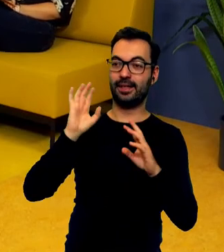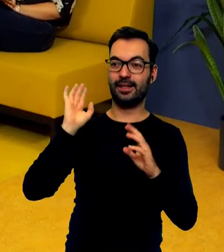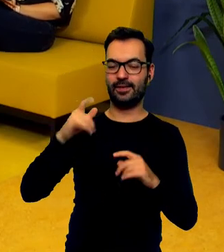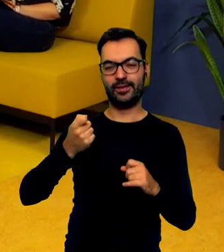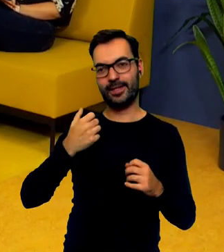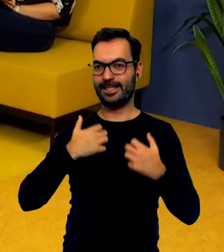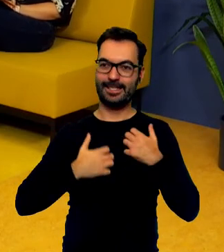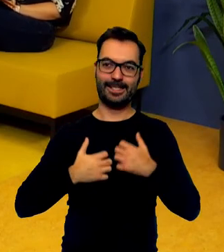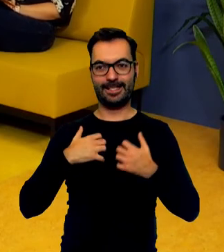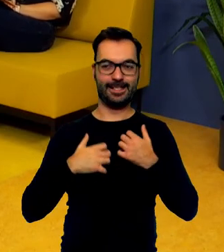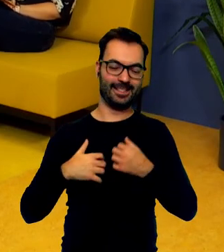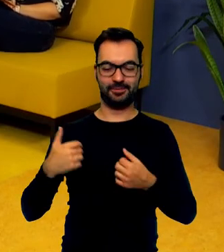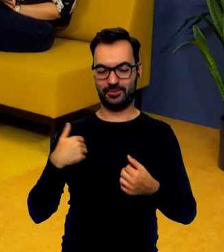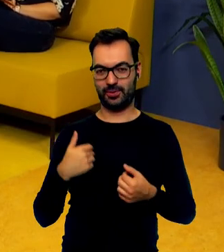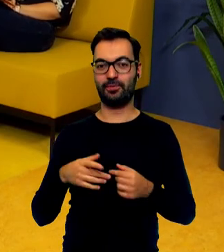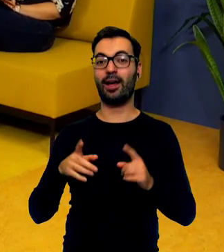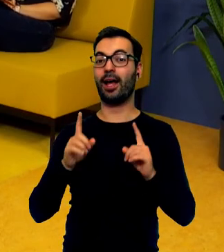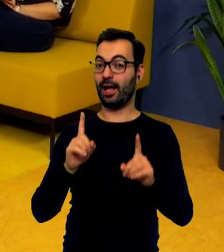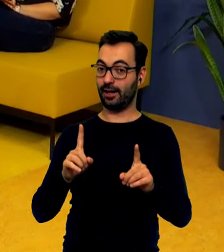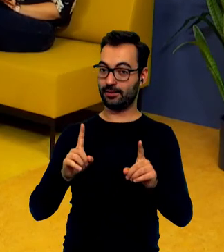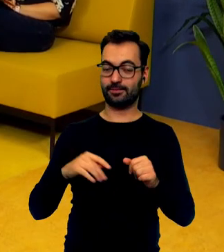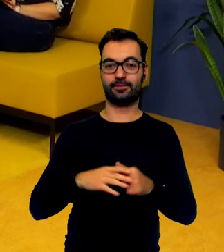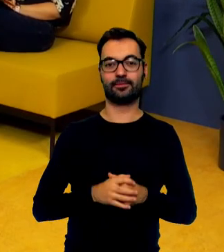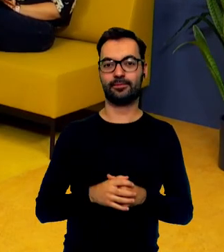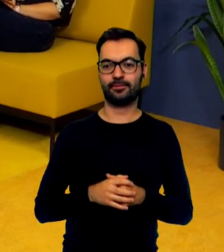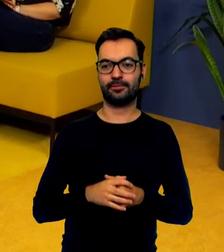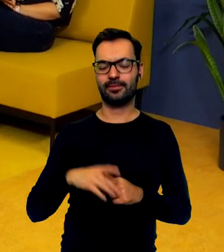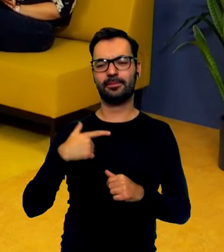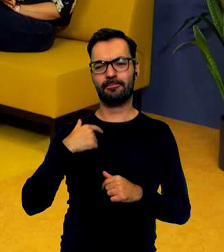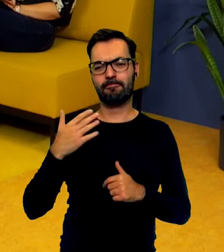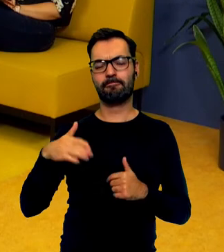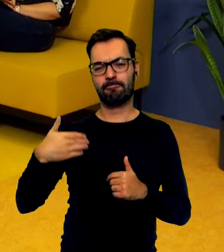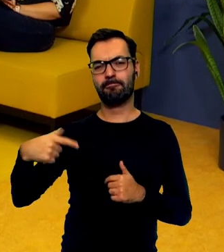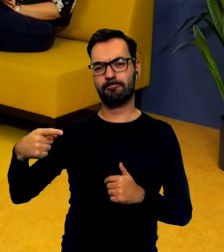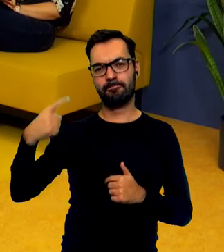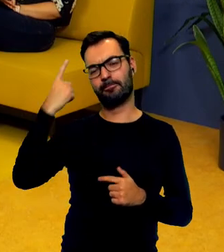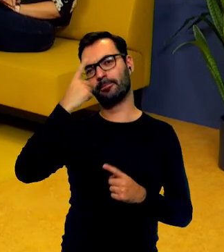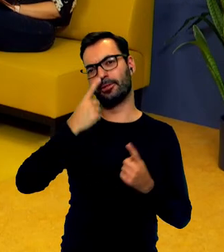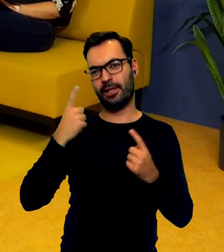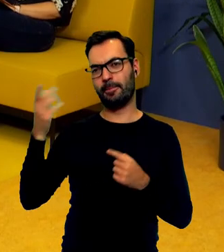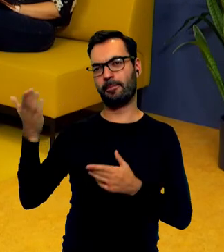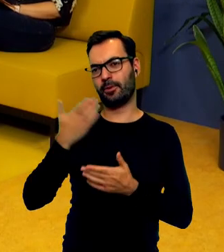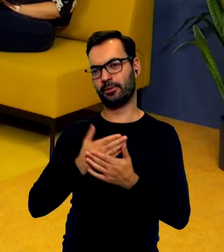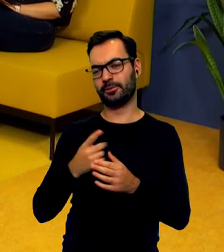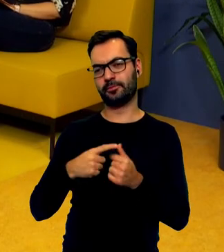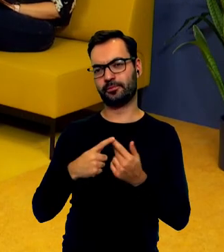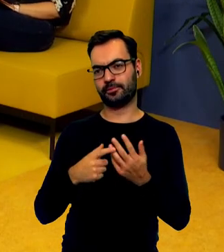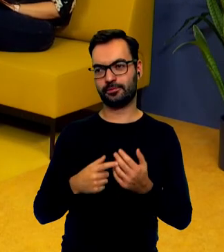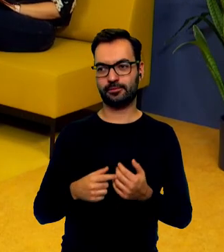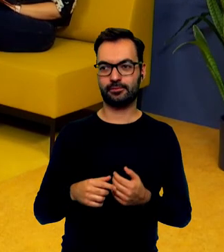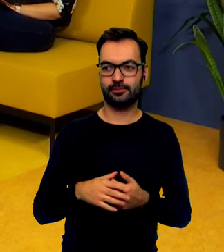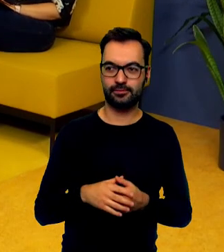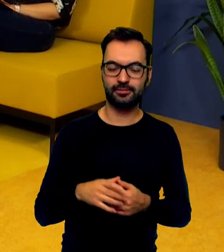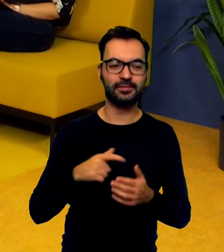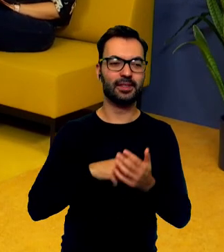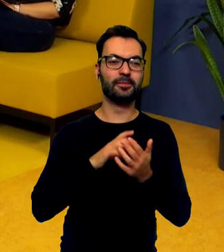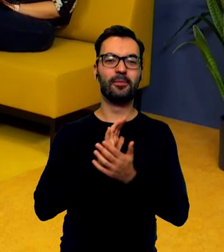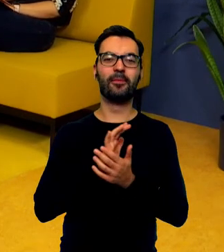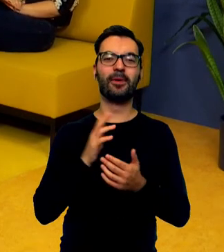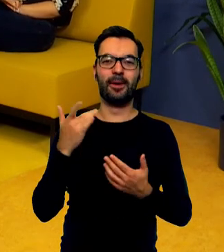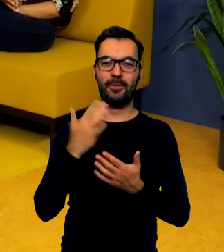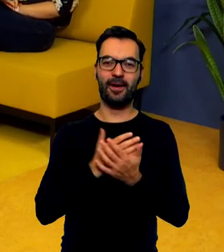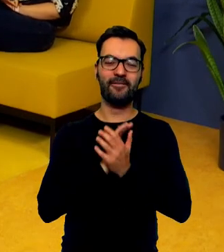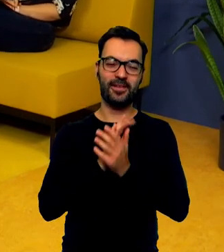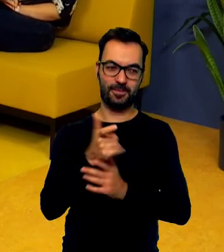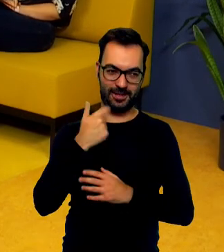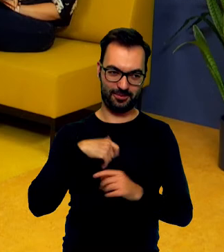jakąś irytacją. Ale później, kiedy myślałem nad tymi propozycjami... Program Dominiki, wybacz mi, za chwilę taka belka się